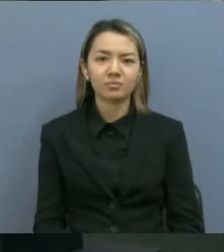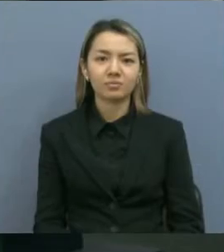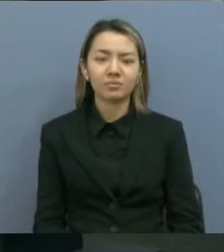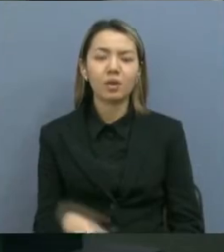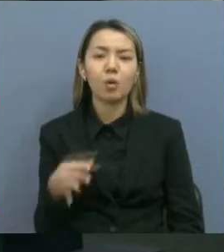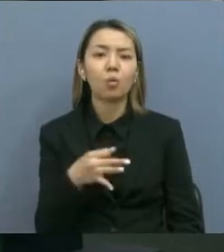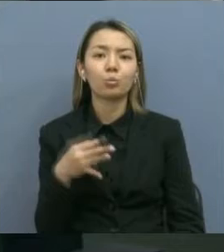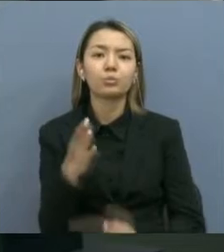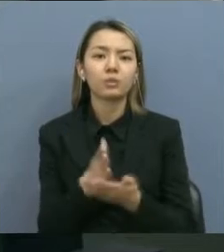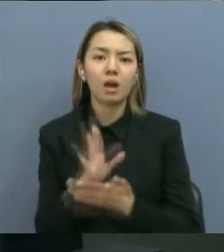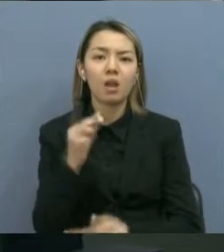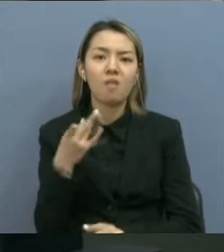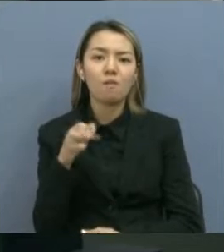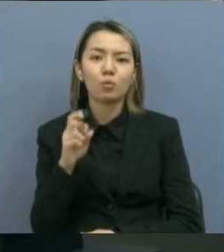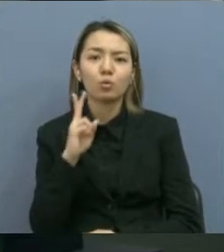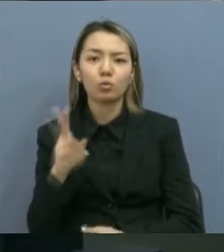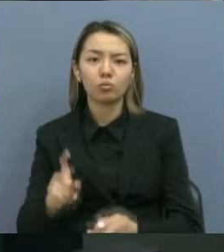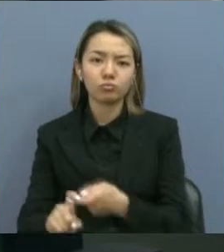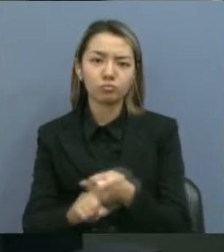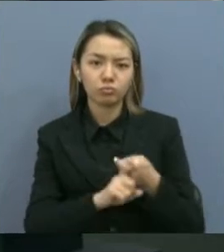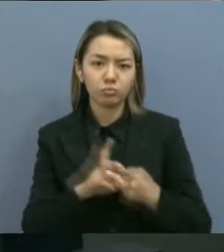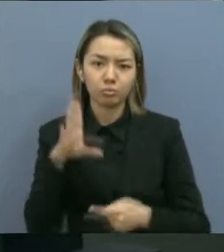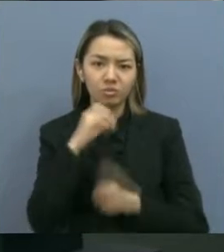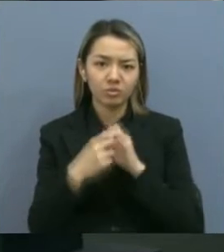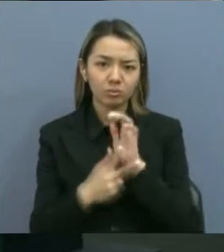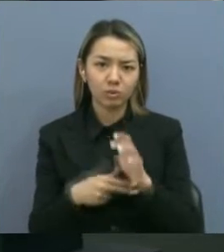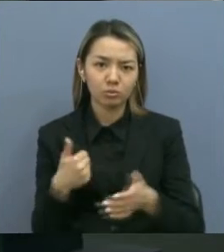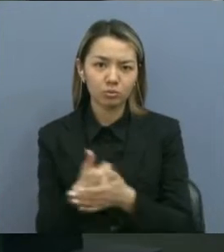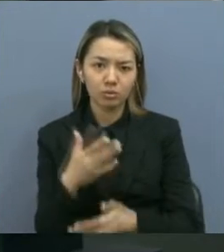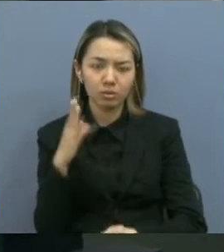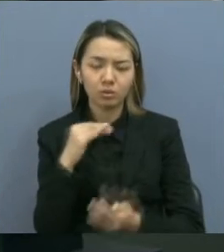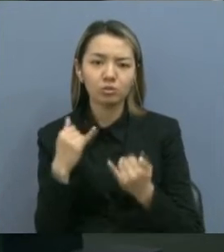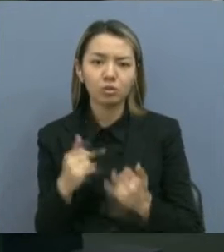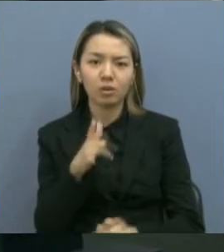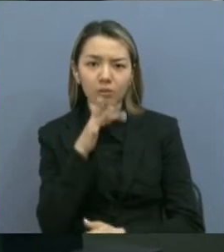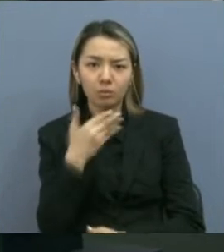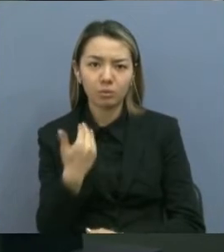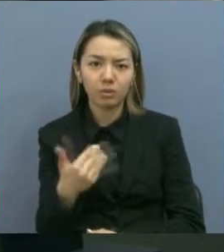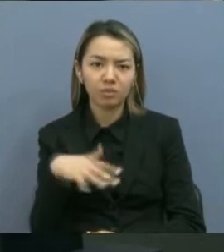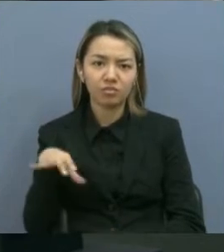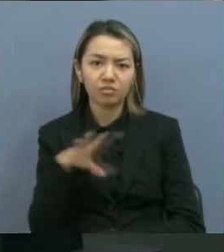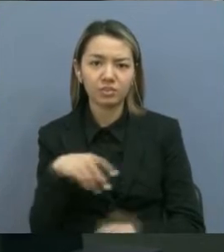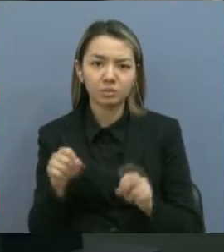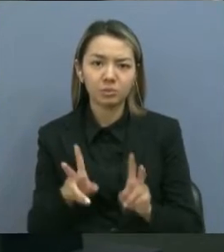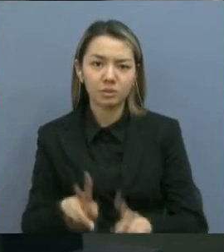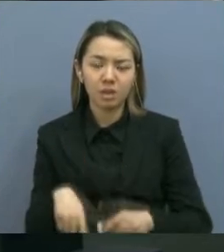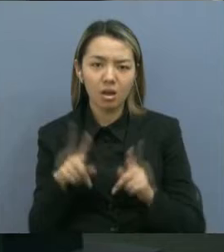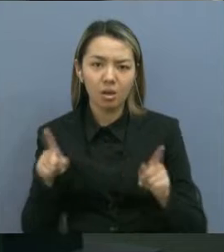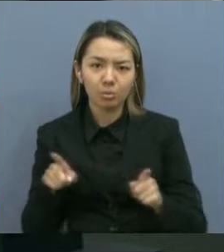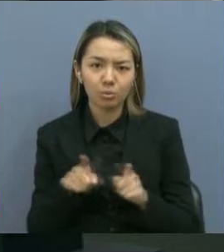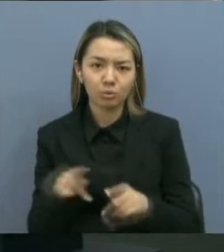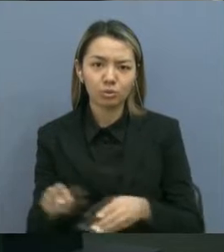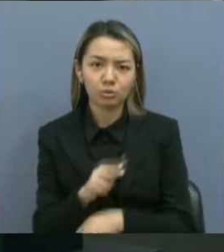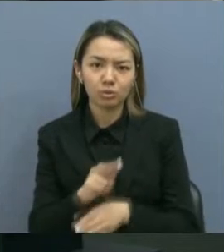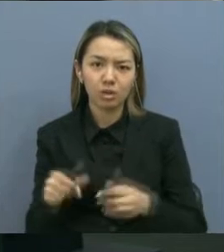Ал облыс бойынша коронавирус дертін жұқтырғандар саны 18-ге жетті. Қазіргі уақытта олардың барлығы арнайы жабдықталған